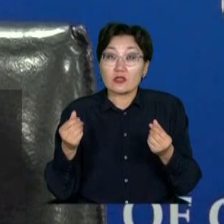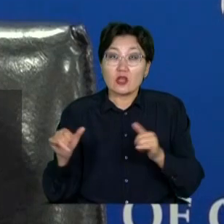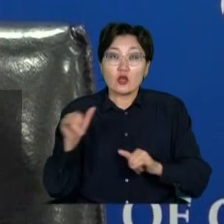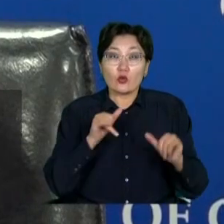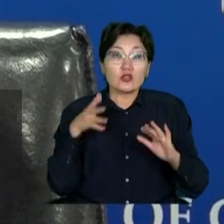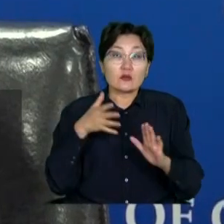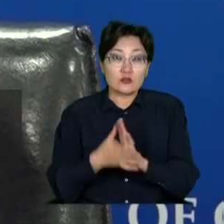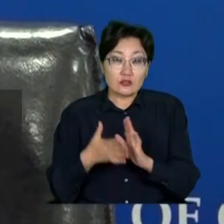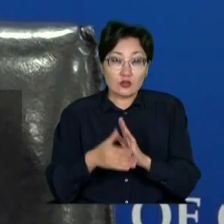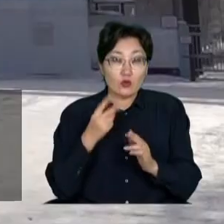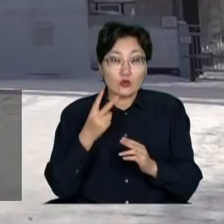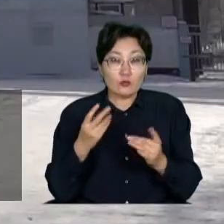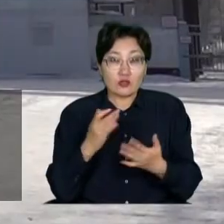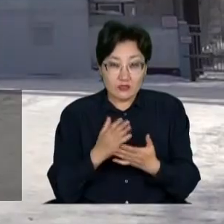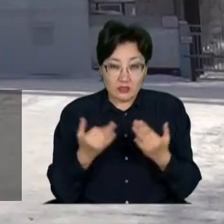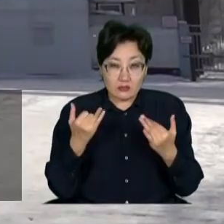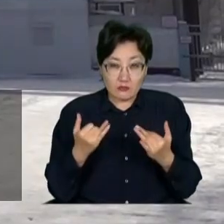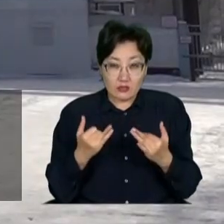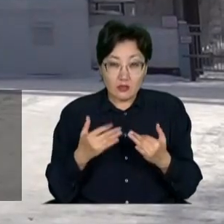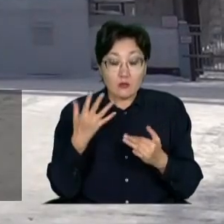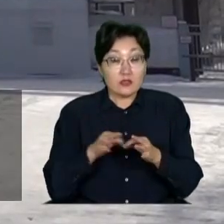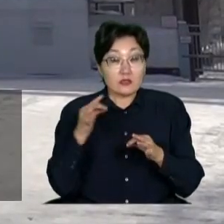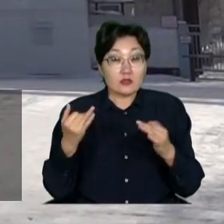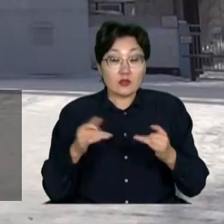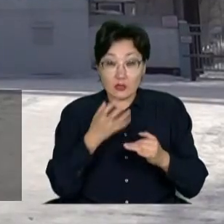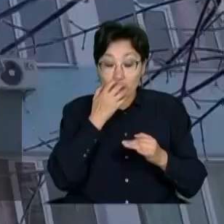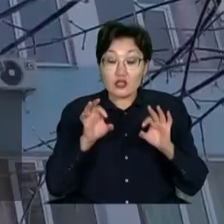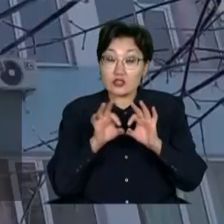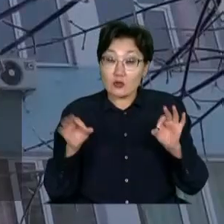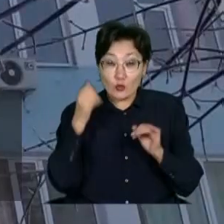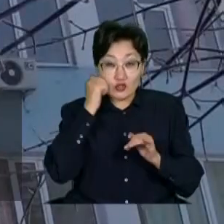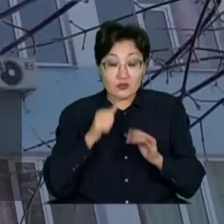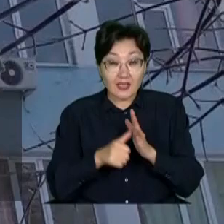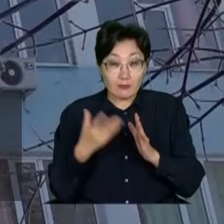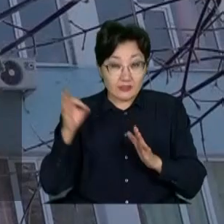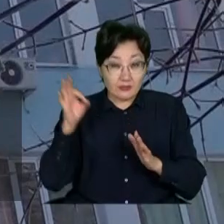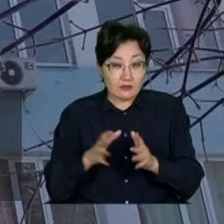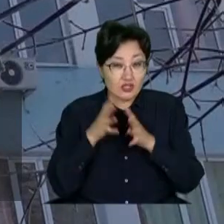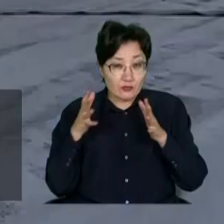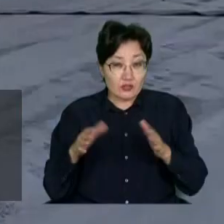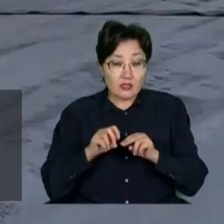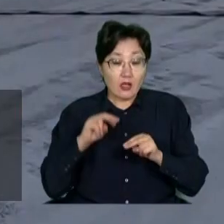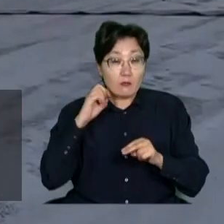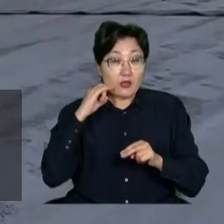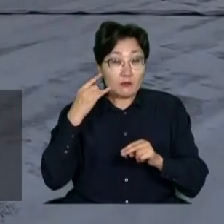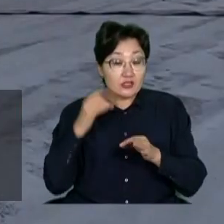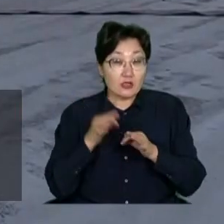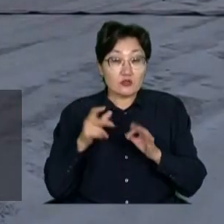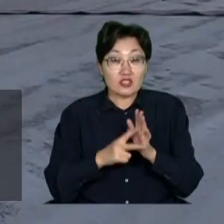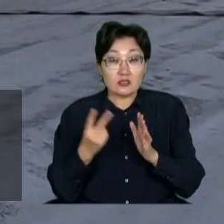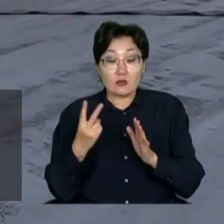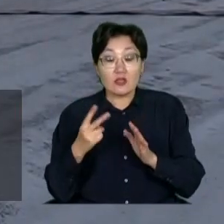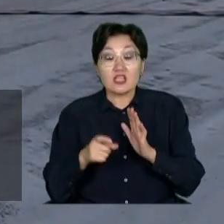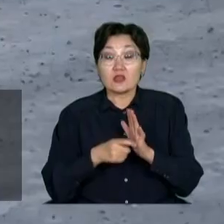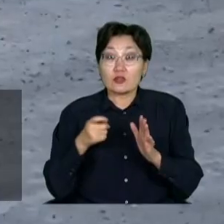қайда жұмсалғанын көріп отырмыз. Елдің 5 өңірінде қазір жылу желілерінің тозуы 65%-дан асады. Павлодар облысында 82,